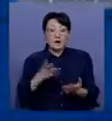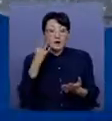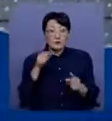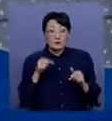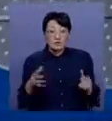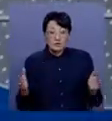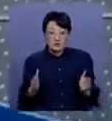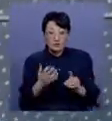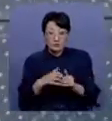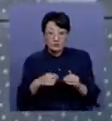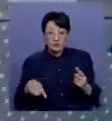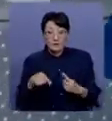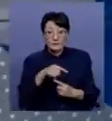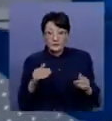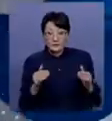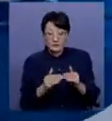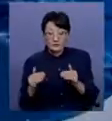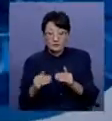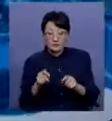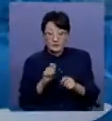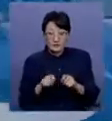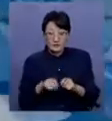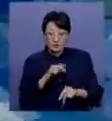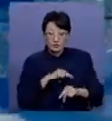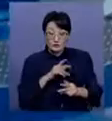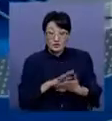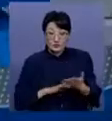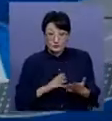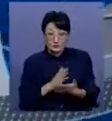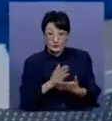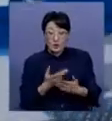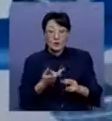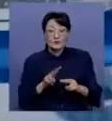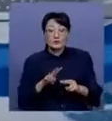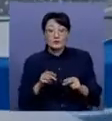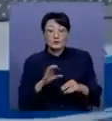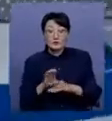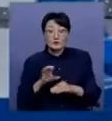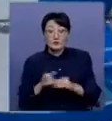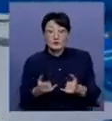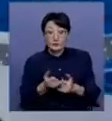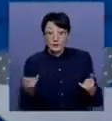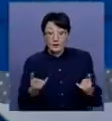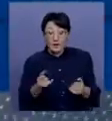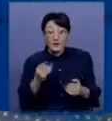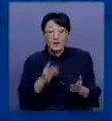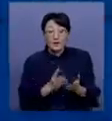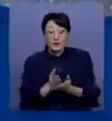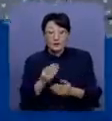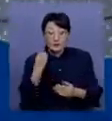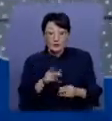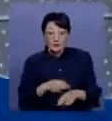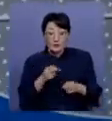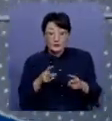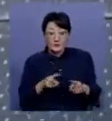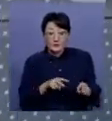Алматыда шағын және орта кәсіпкерлік нысандарын тексеру жұмыстары жалғасуда. Бұл жолы тауарлар мен көрсетілетін қызметтердің сапасы мен